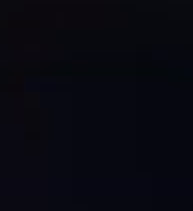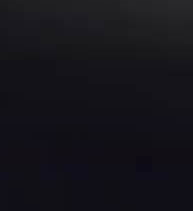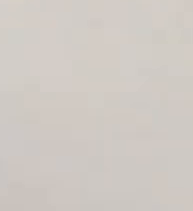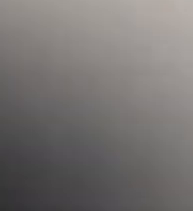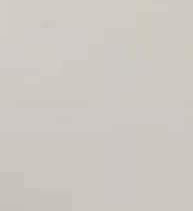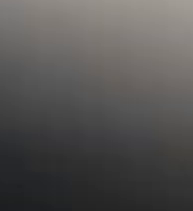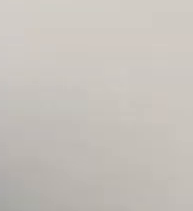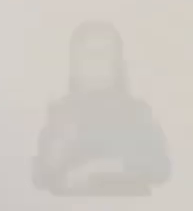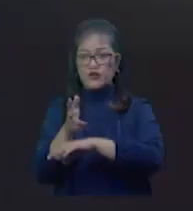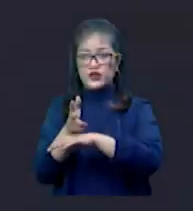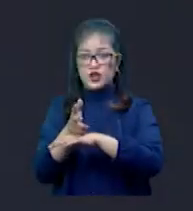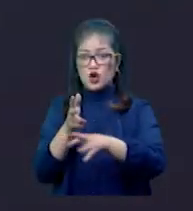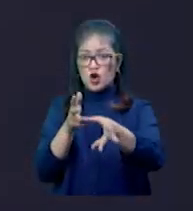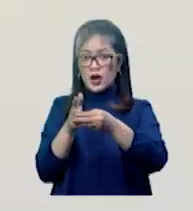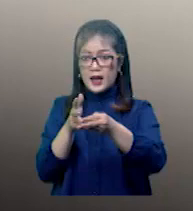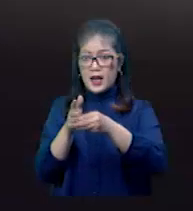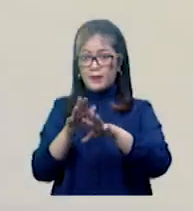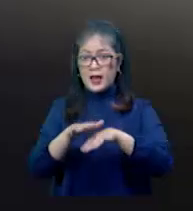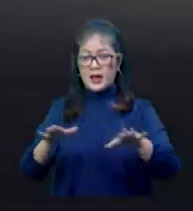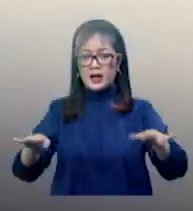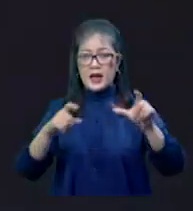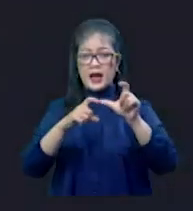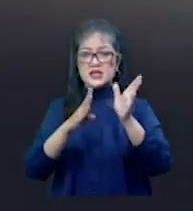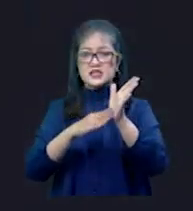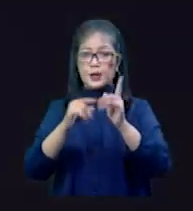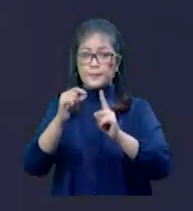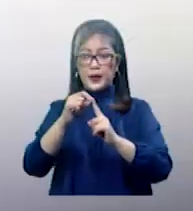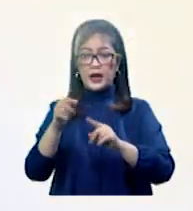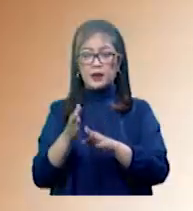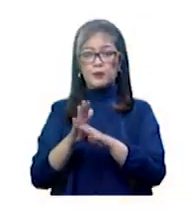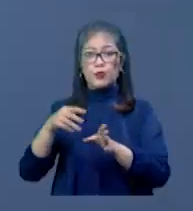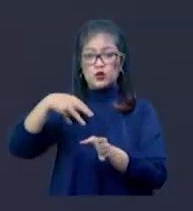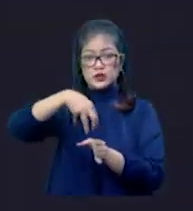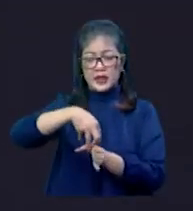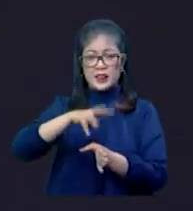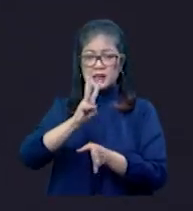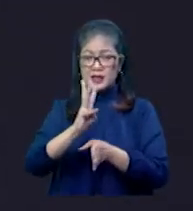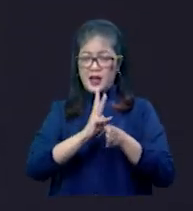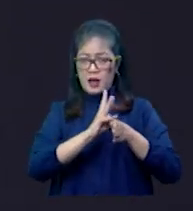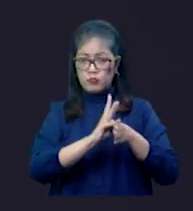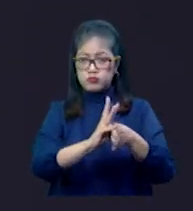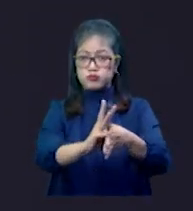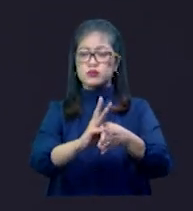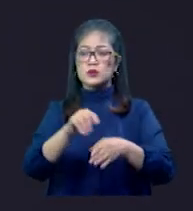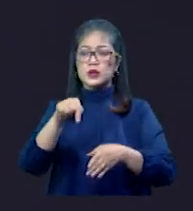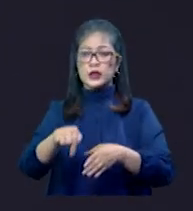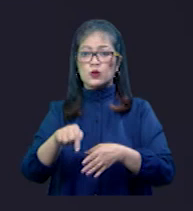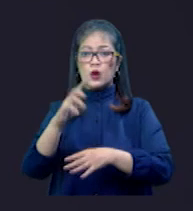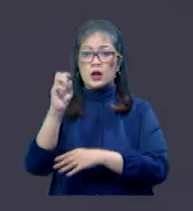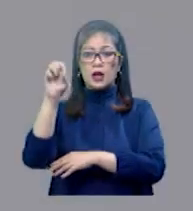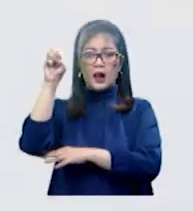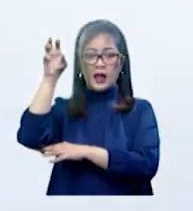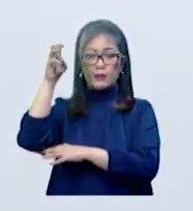Video amatir merekam detik-detik pelajar SMP berboncengan tiga dengan sepeda motor menabrak tiang lampu di jalan perumahan Terra Residen, Tambun